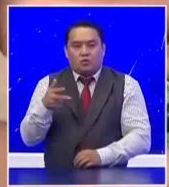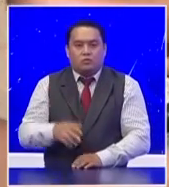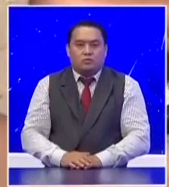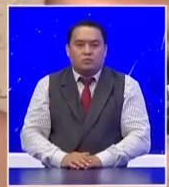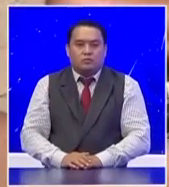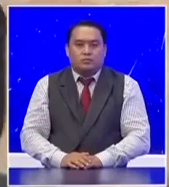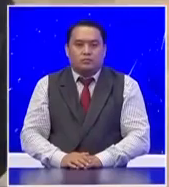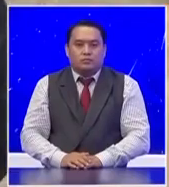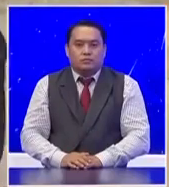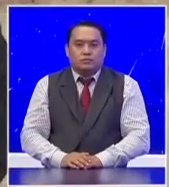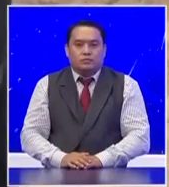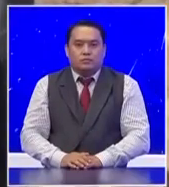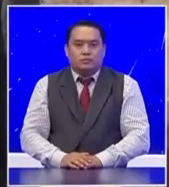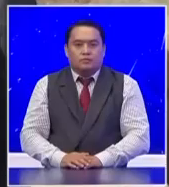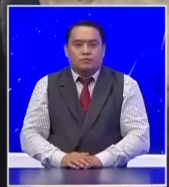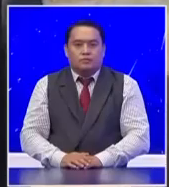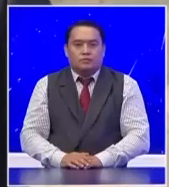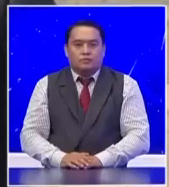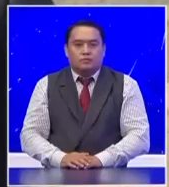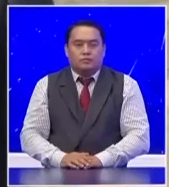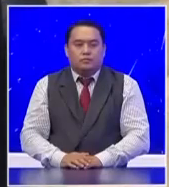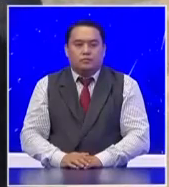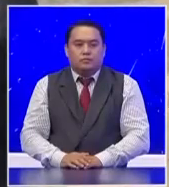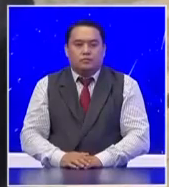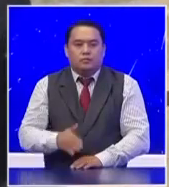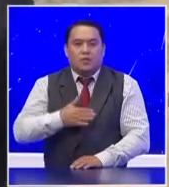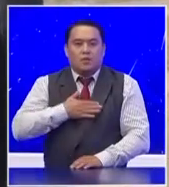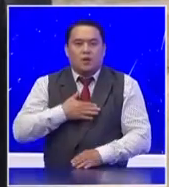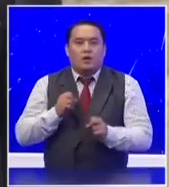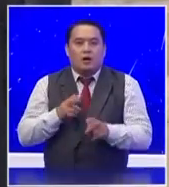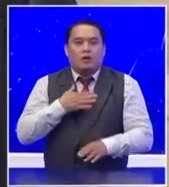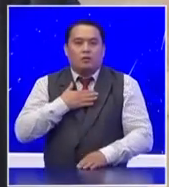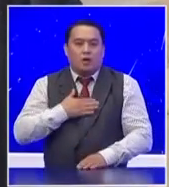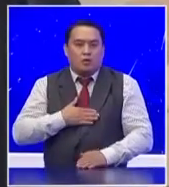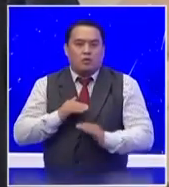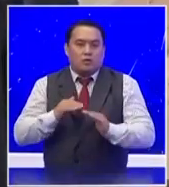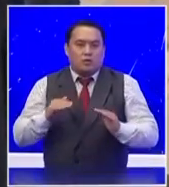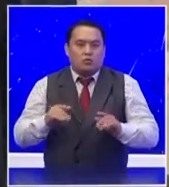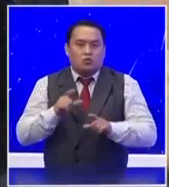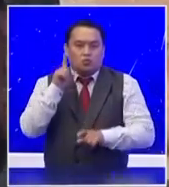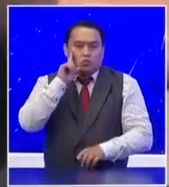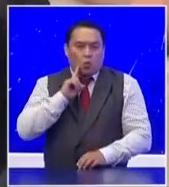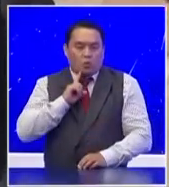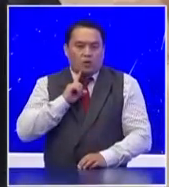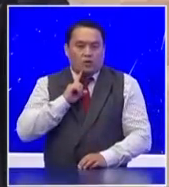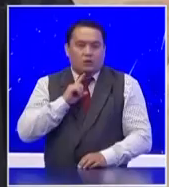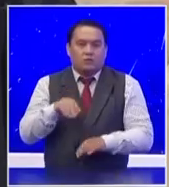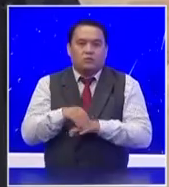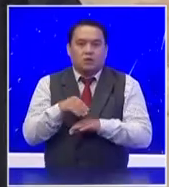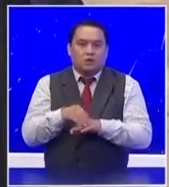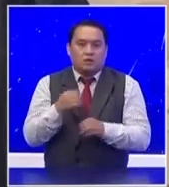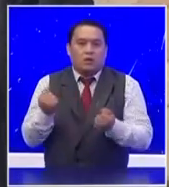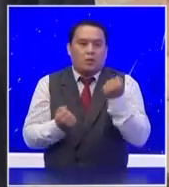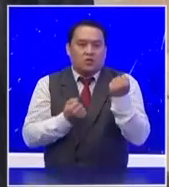разобравшись в ситуации. Дорогу построили, мы довольны лично, как местные жители. У меня вот дети в школу ходят удобно, допустим, жена на машине ездит.